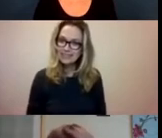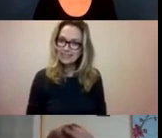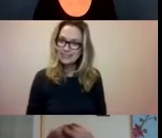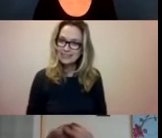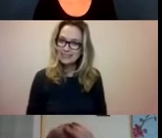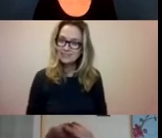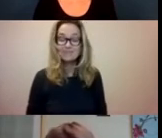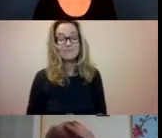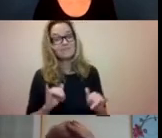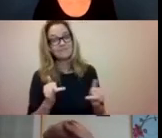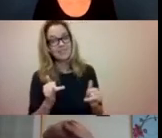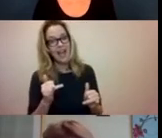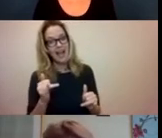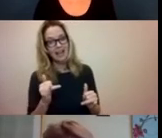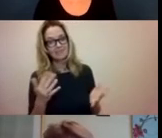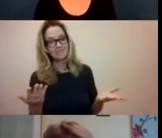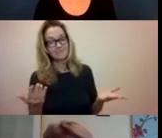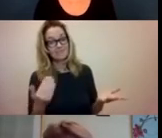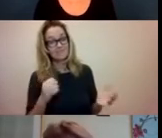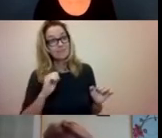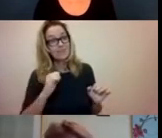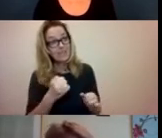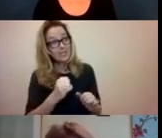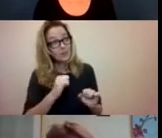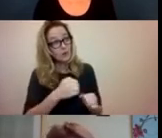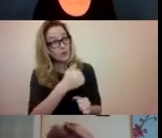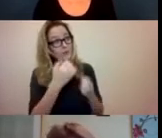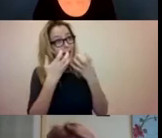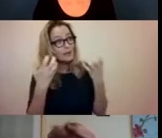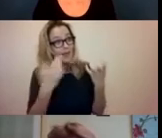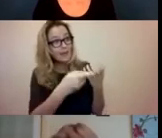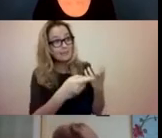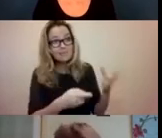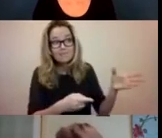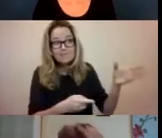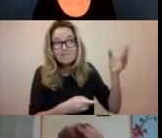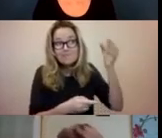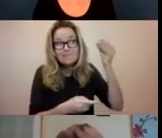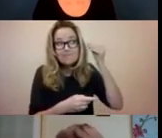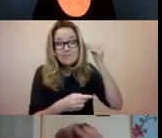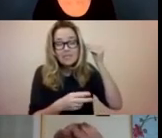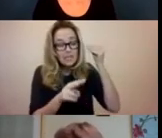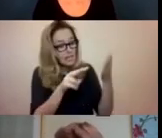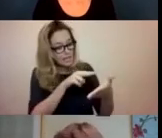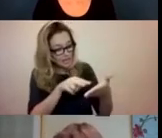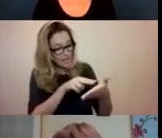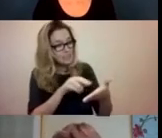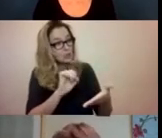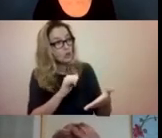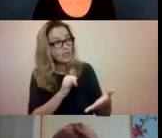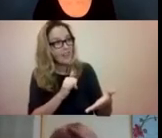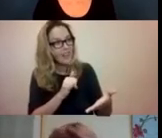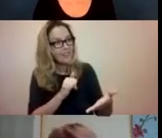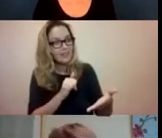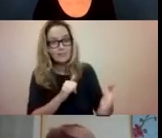Ja, en ik kon ze ook uitleggen waarom dat niet ging, want ik kreeg het niet binnen. Ik kon het wel lezen, dat was het gekke.